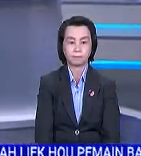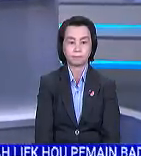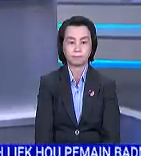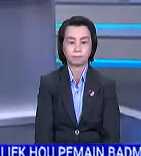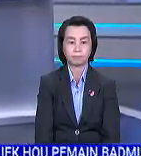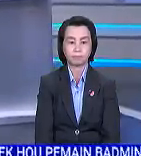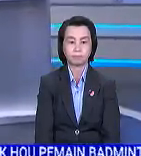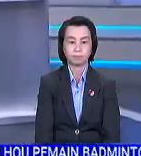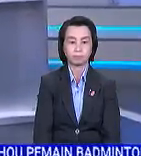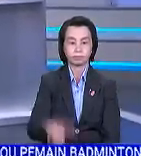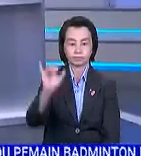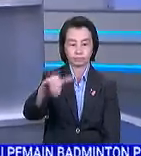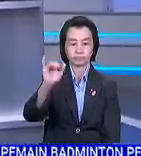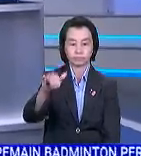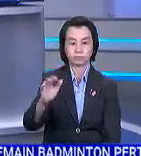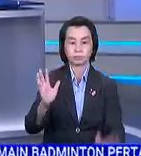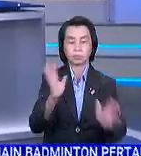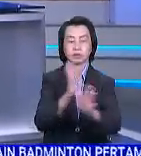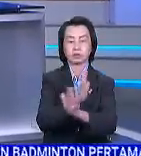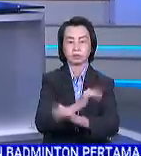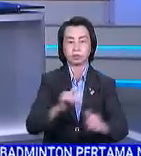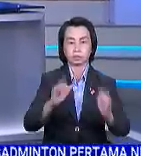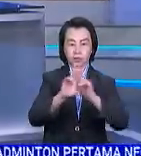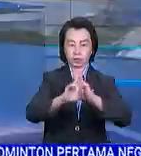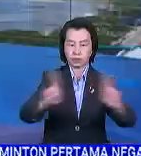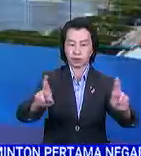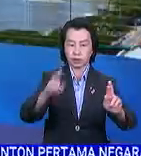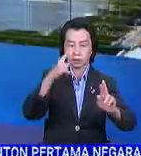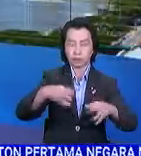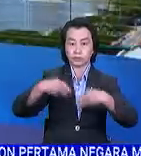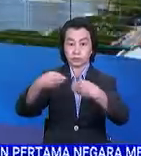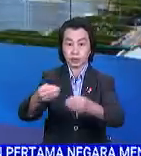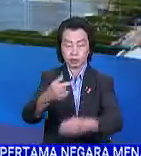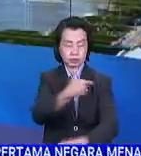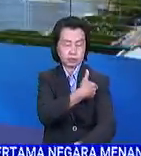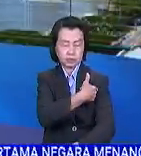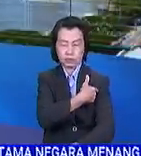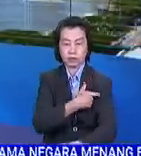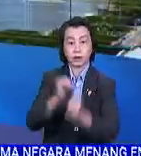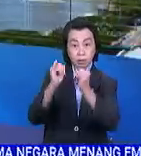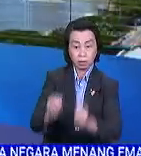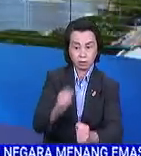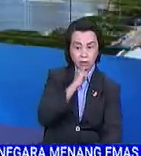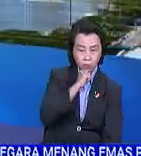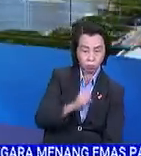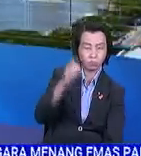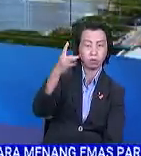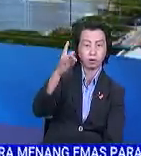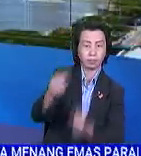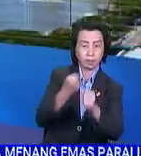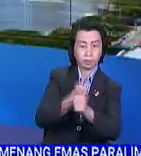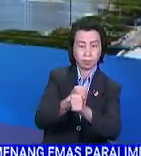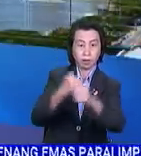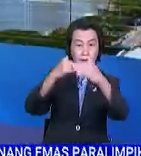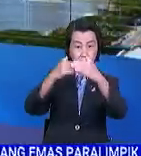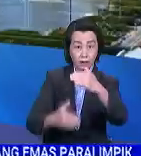bumawin ya leif Sarawak kini sedang membuat persiapan akhir bagi pemberian vaksin kepada individu berumur 18 tahun dan ke